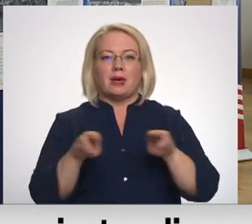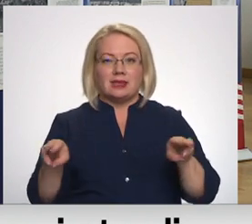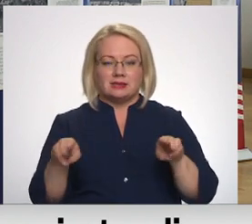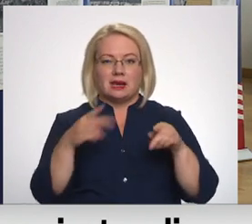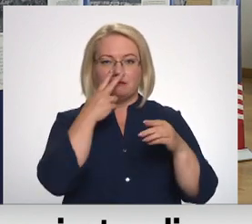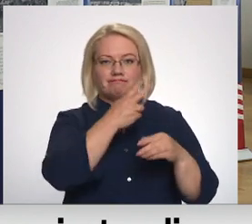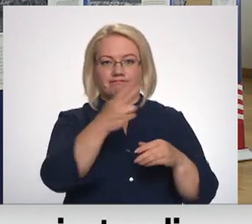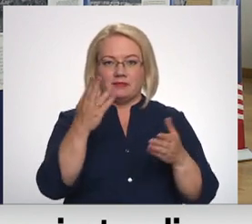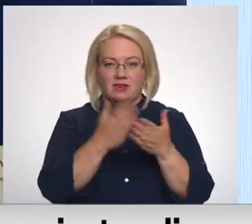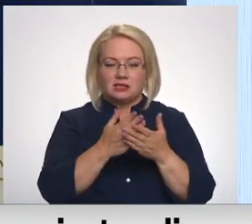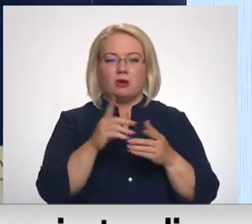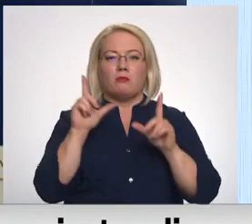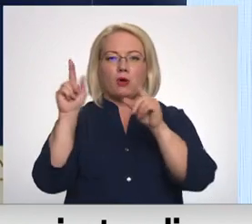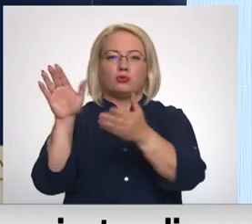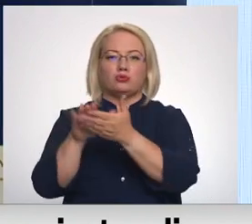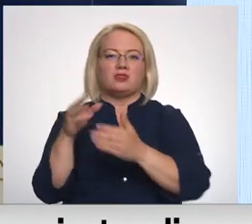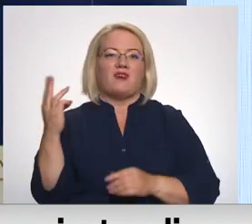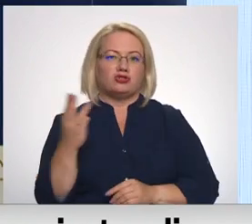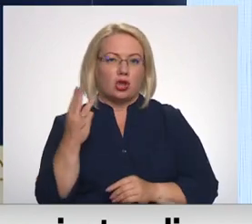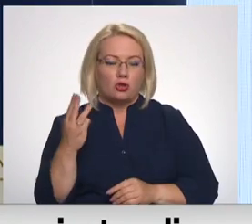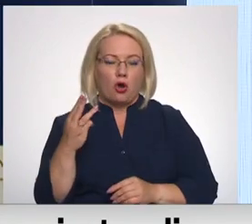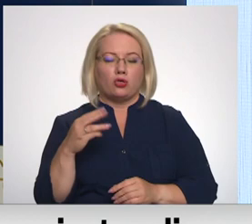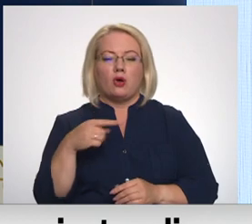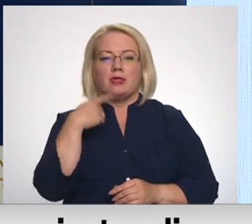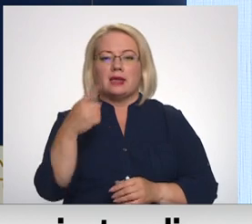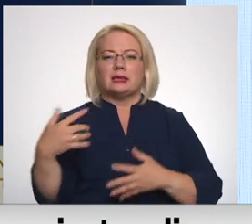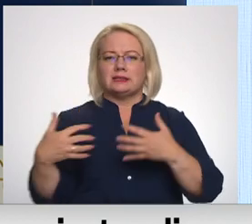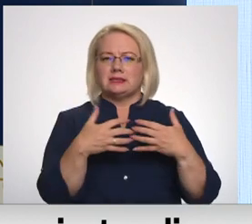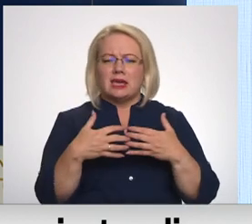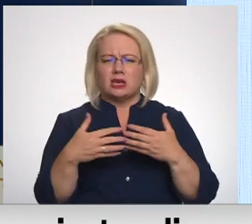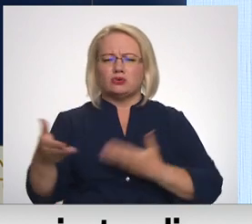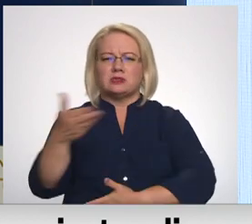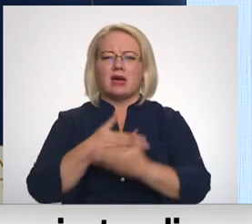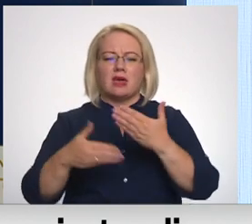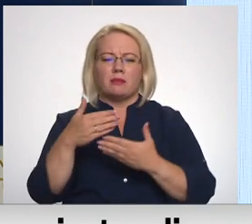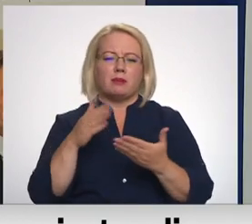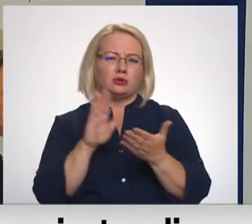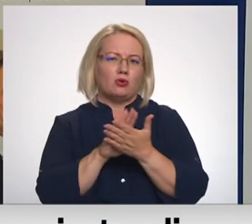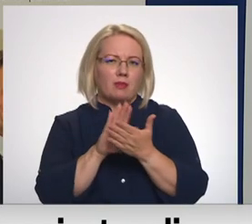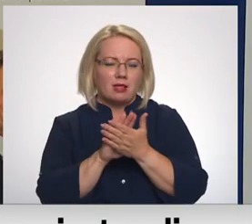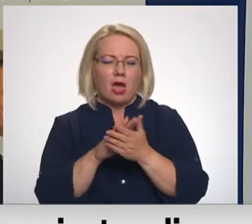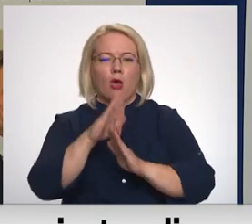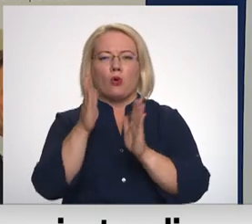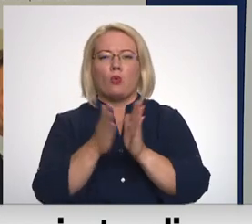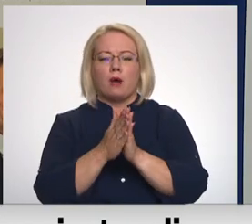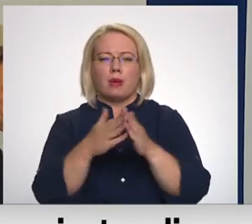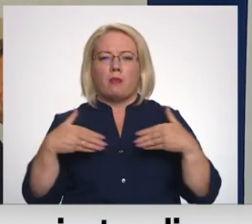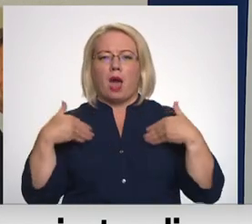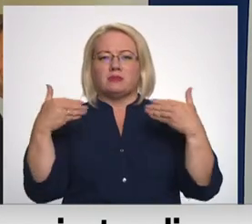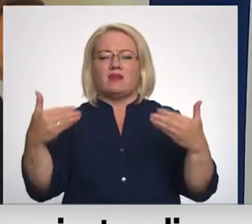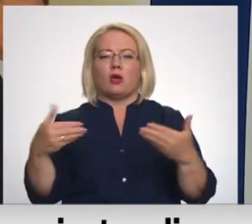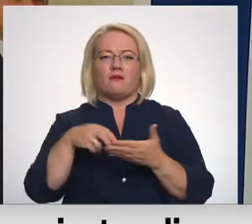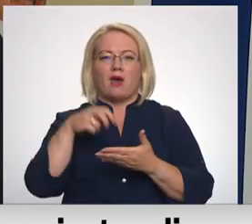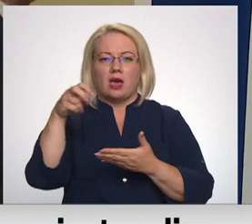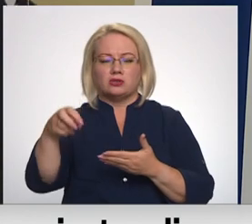uz Vašingtonu. Un atzīmējot īpašo, citēt cīņas un sadarbības gada dienu, kopīgu apsveikumu vēstuli ASV prezidentam